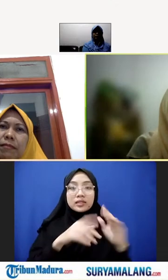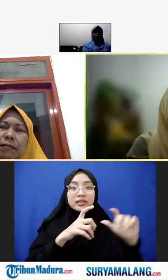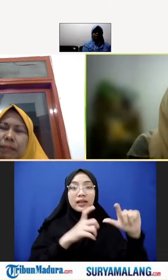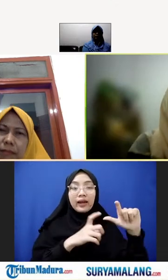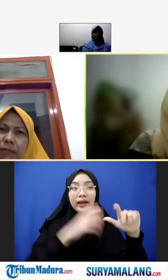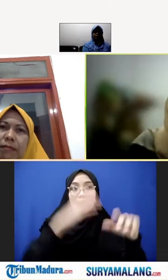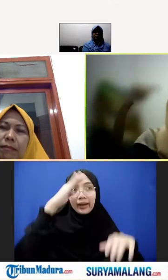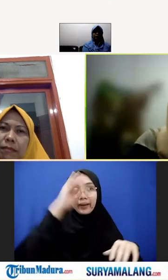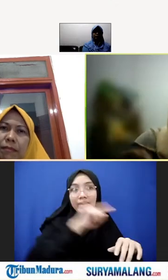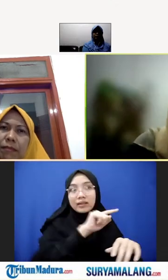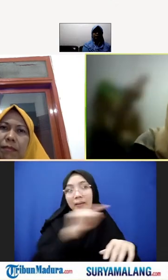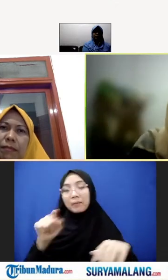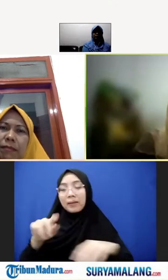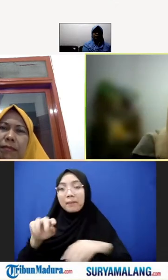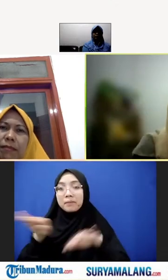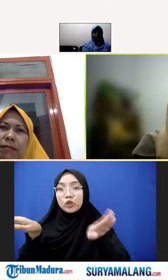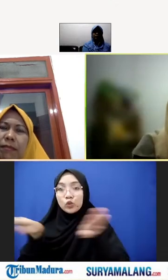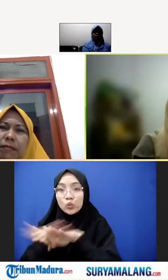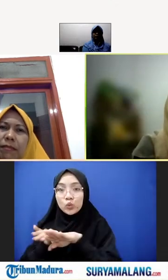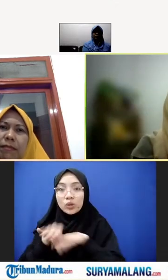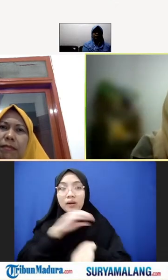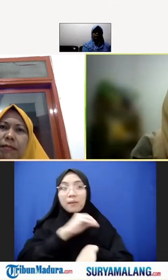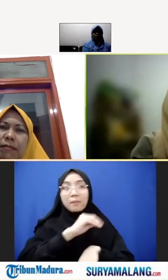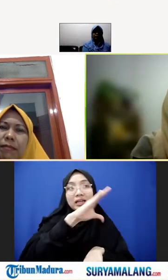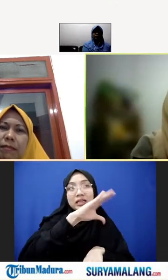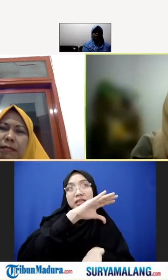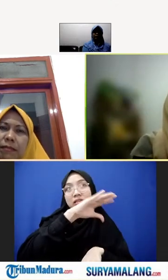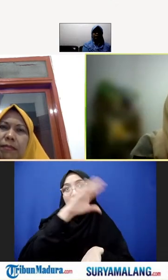Minggu, pagi sampai tidur.